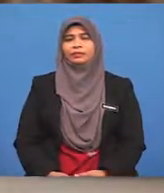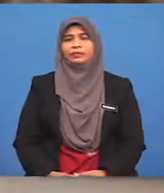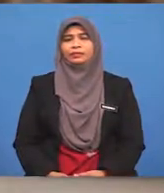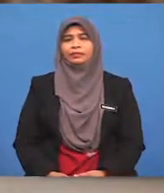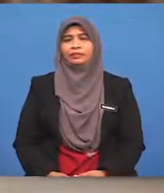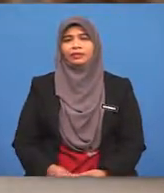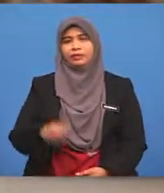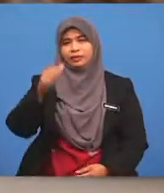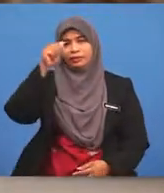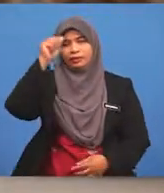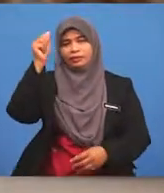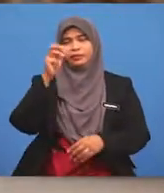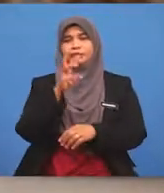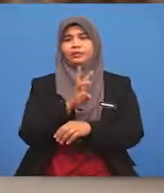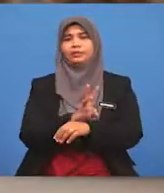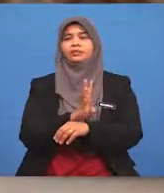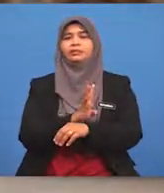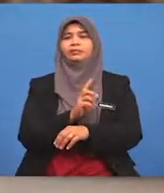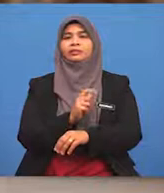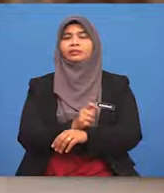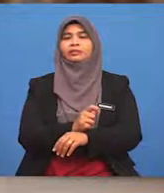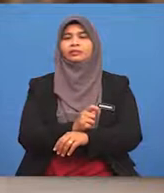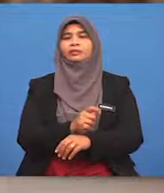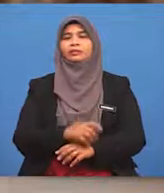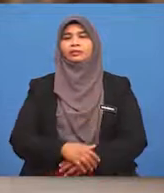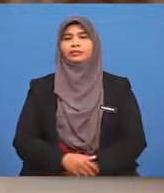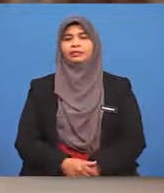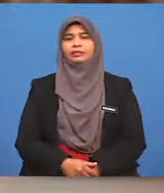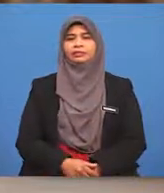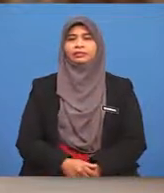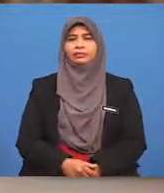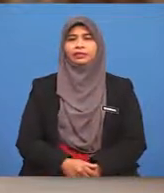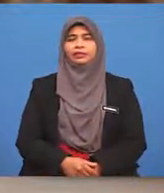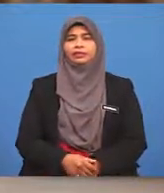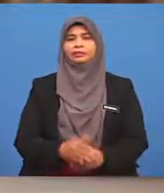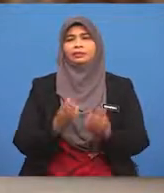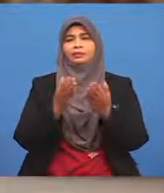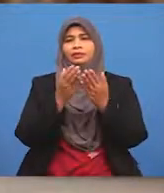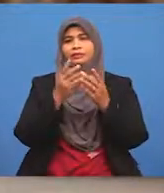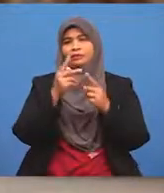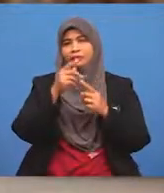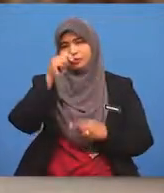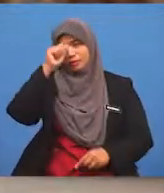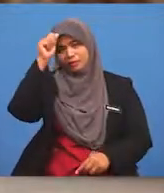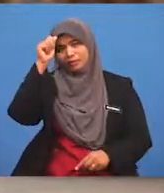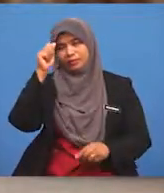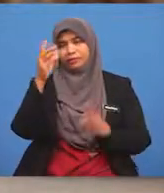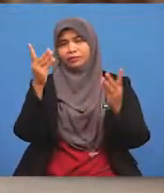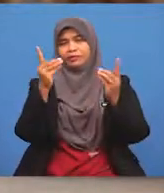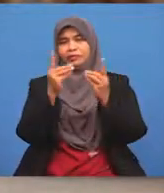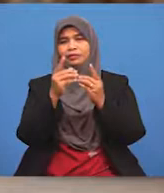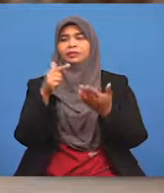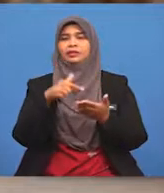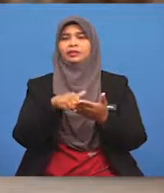Bismillahirrahmanirrahim. Assalamualaikum warahmatullahi wabarakatuh. Alhamdulillah, bersua kembali